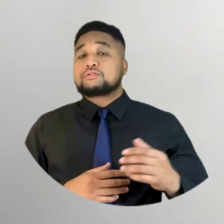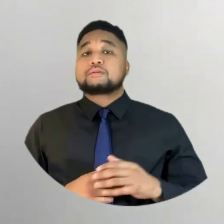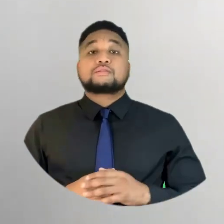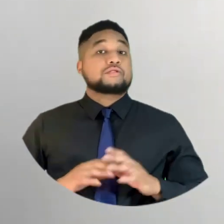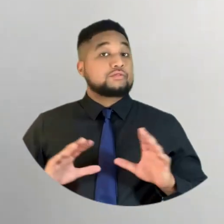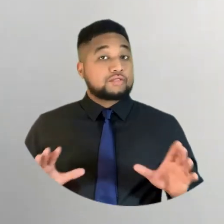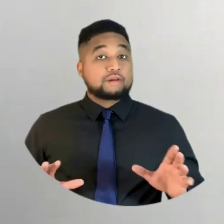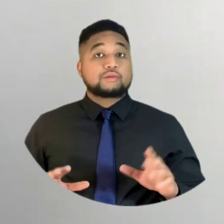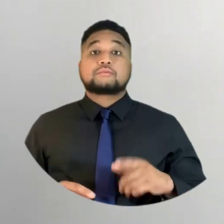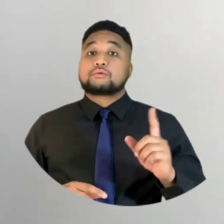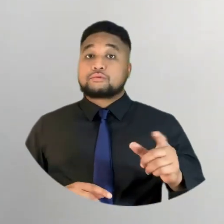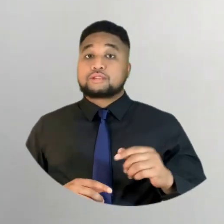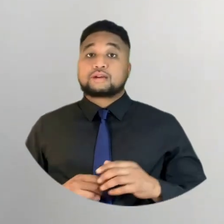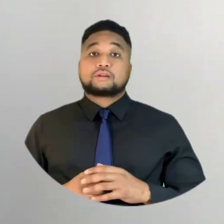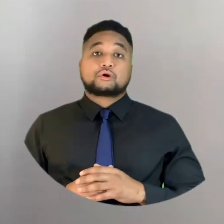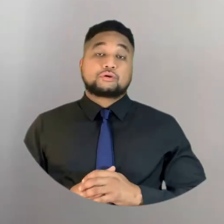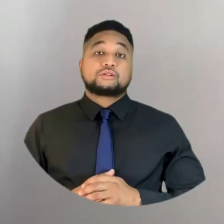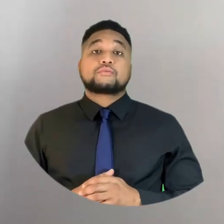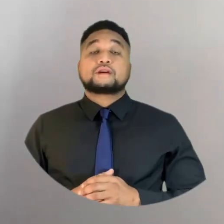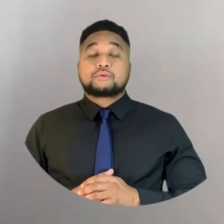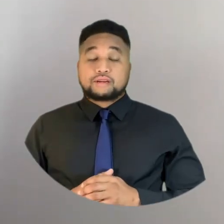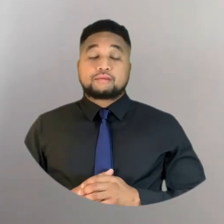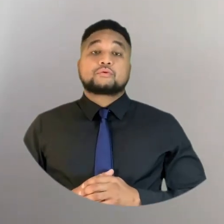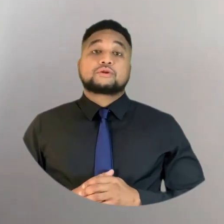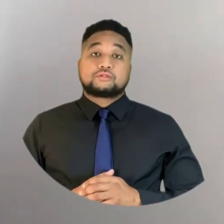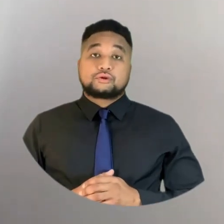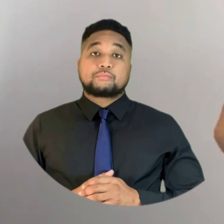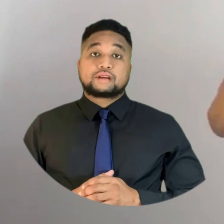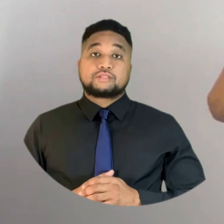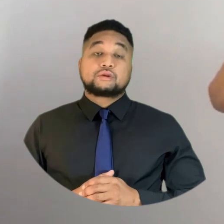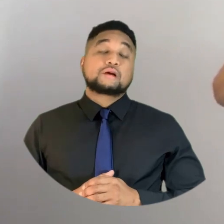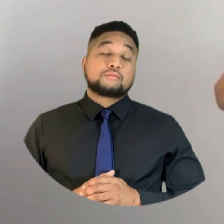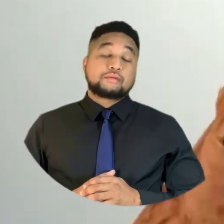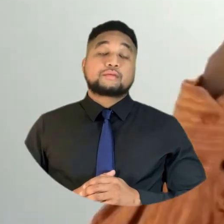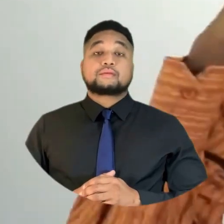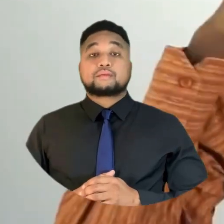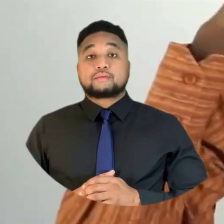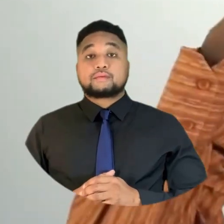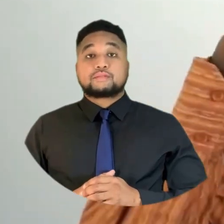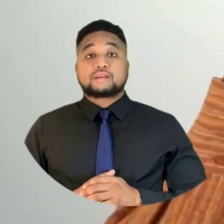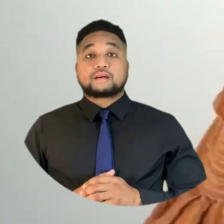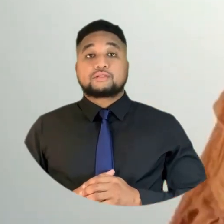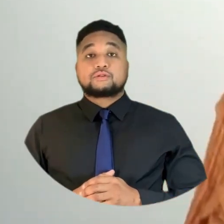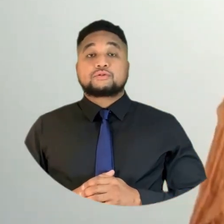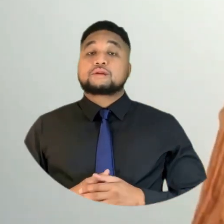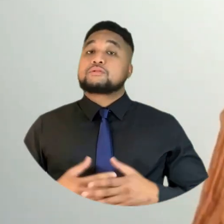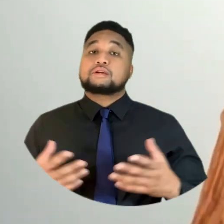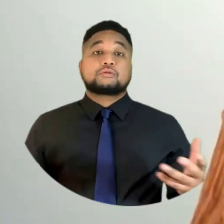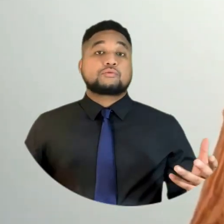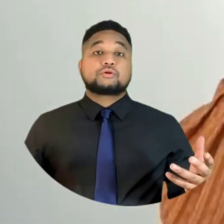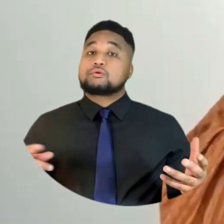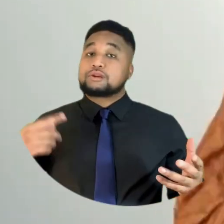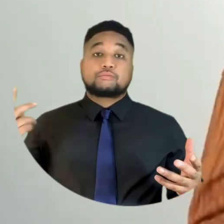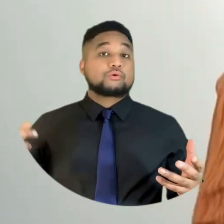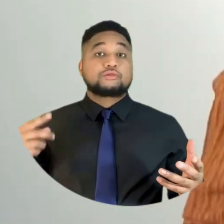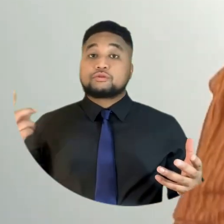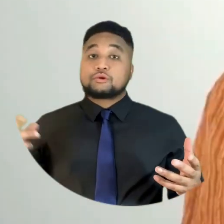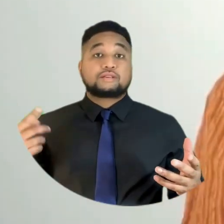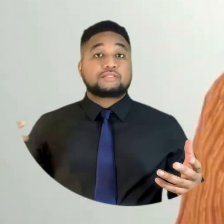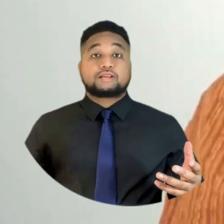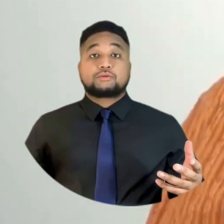unugyada jirkaaga baan qayb ka ahayaabe isirkiiyo halkii aan ka yimid adiga